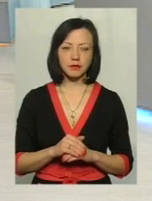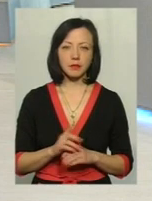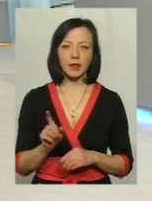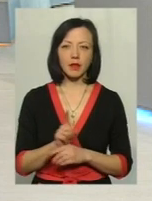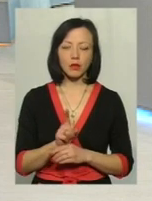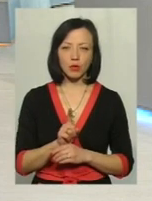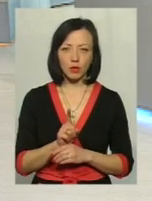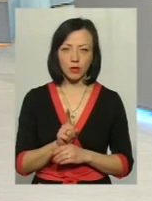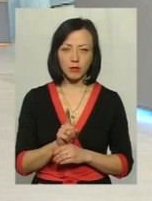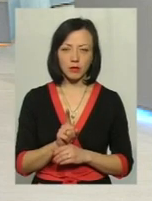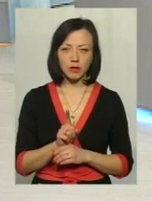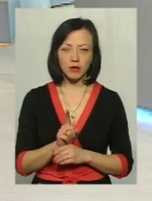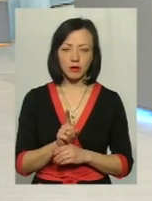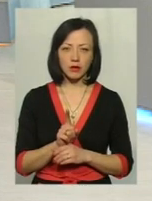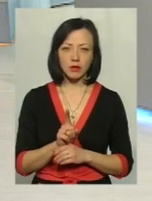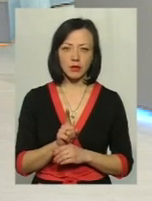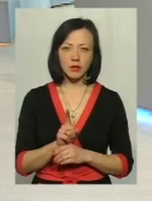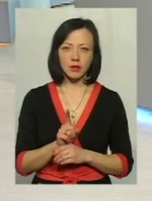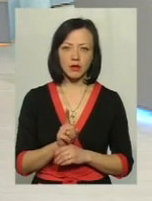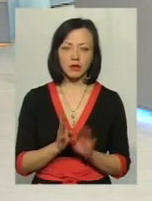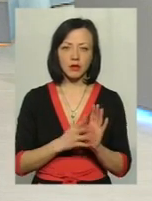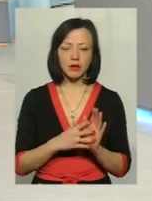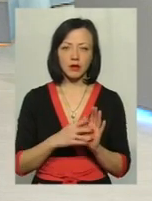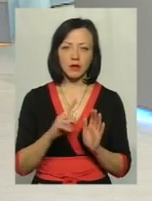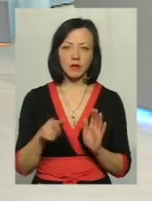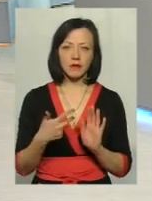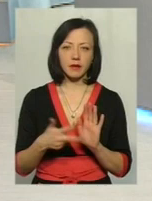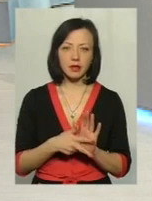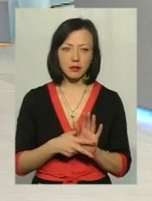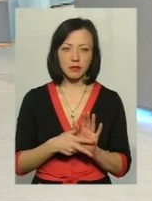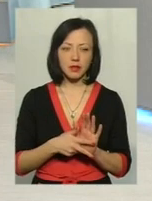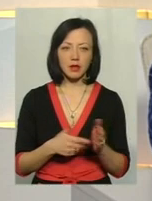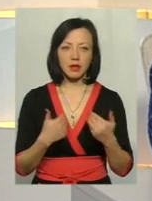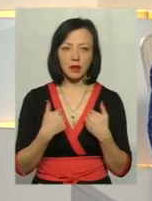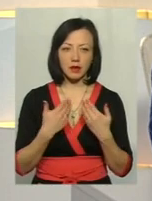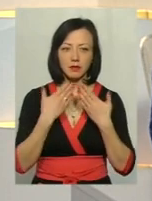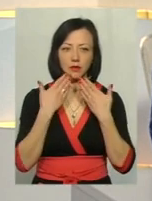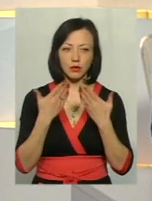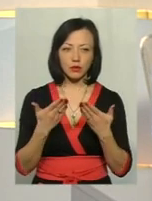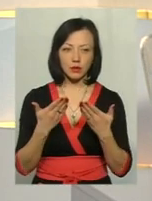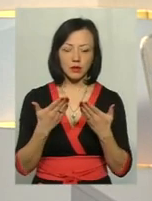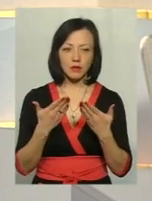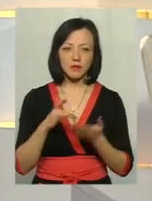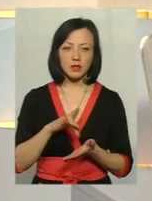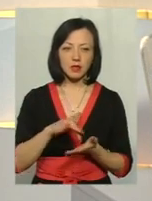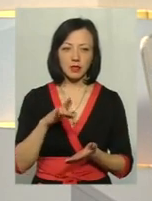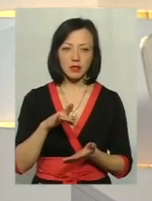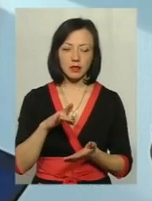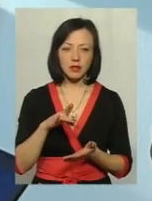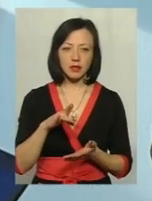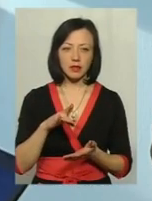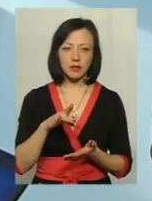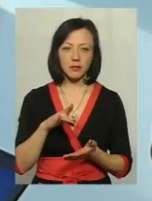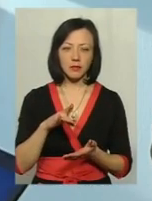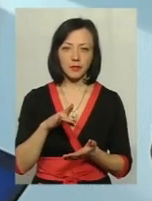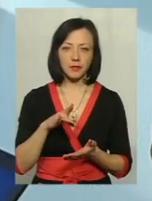норми за норми 9 місяців. Я звернулася сюди в центр, щоб мене перевели